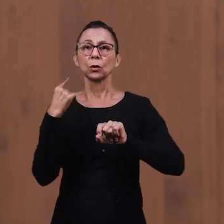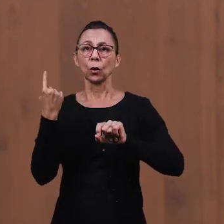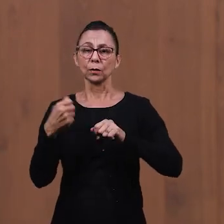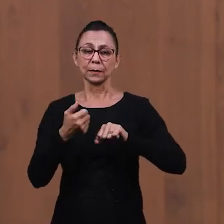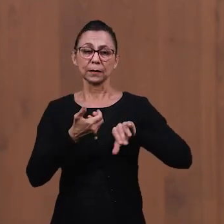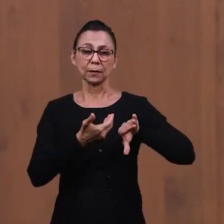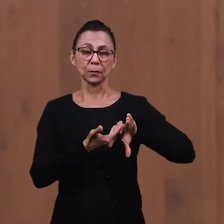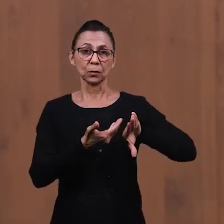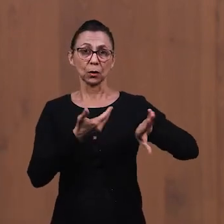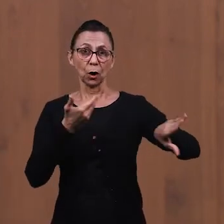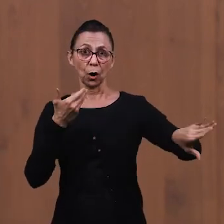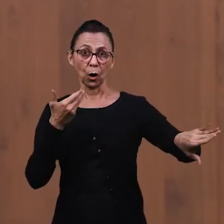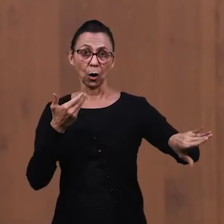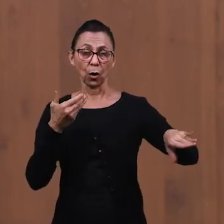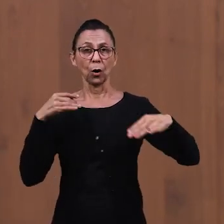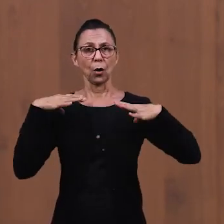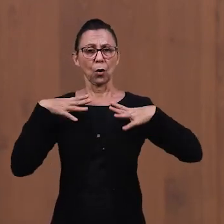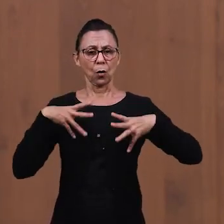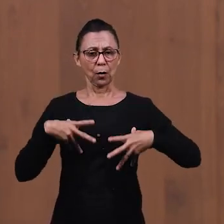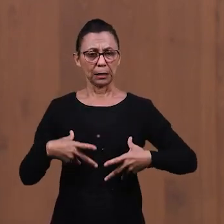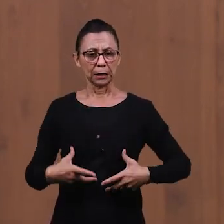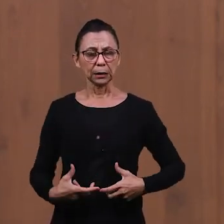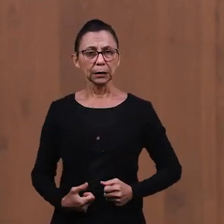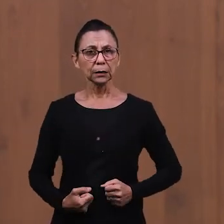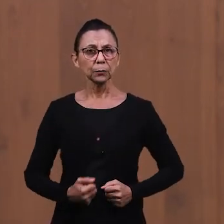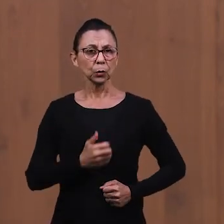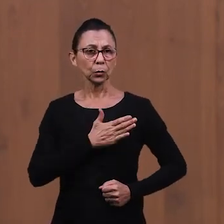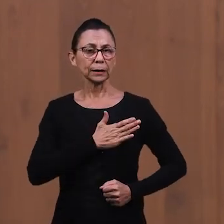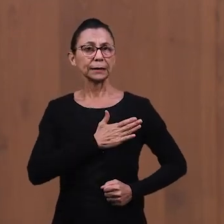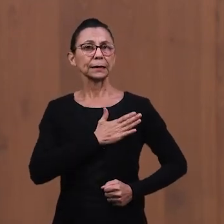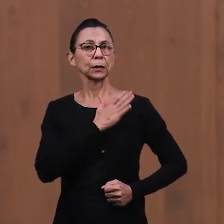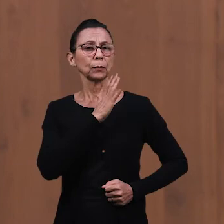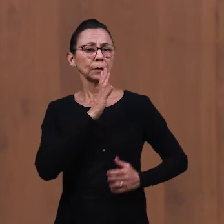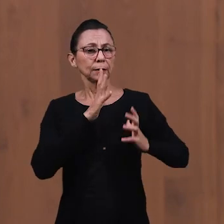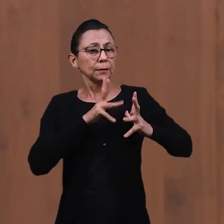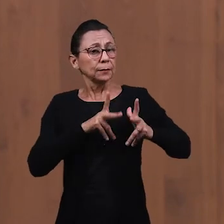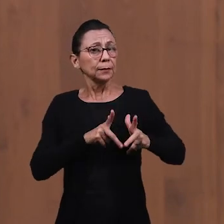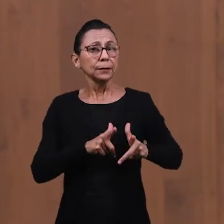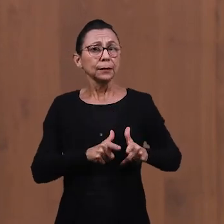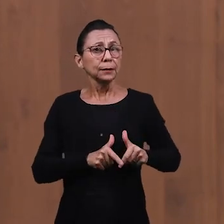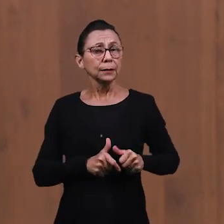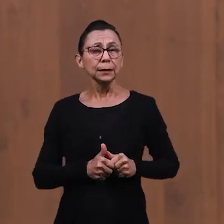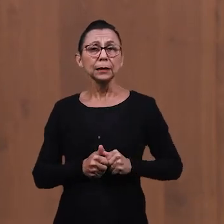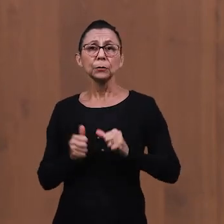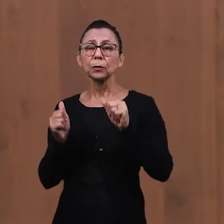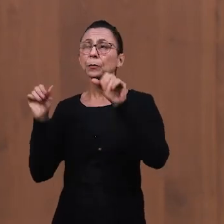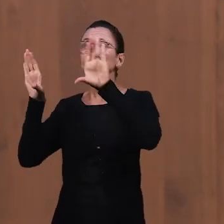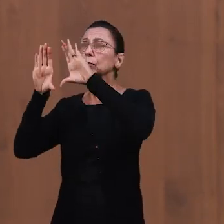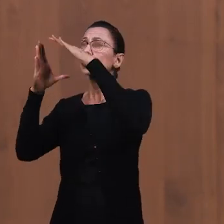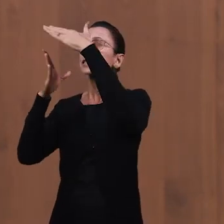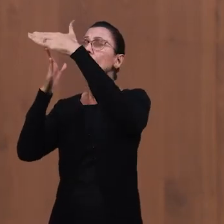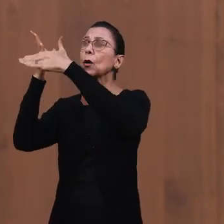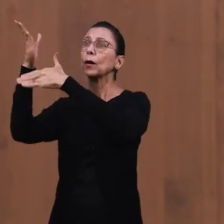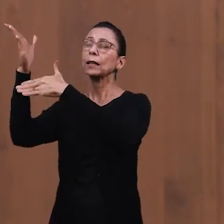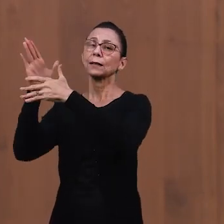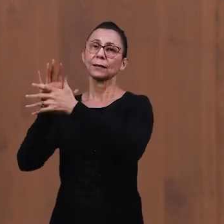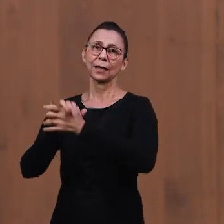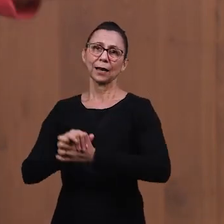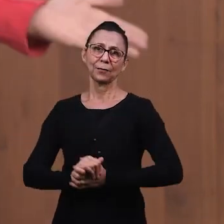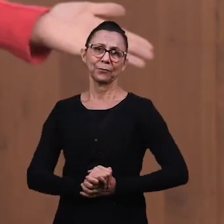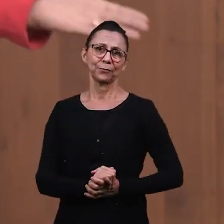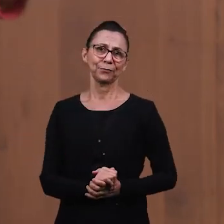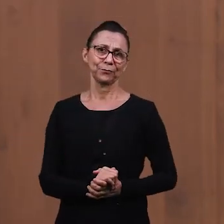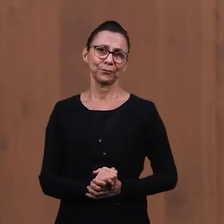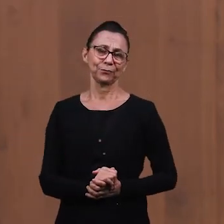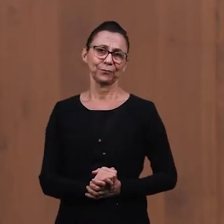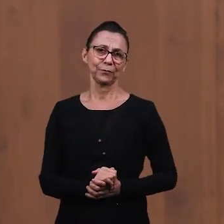ça ne suffit pas de vouloir aller au ciel en portant d'autres habits. Il y a un seul sauveur, Jésus-Christ. Ce n'est pas la peine d'avoir un pied